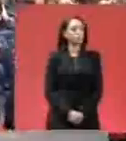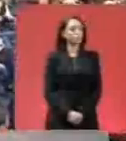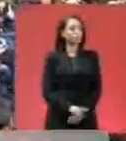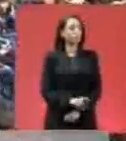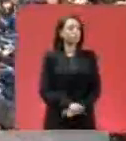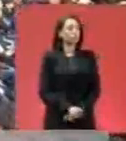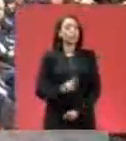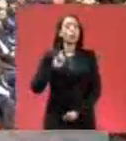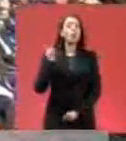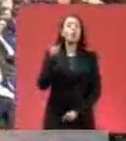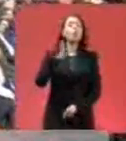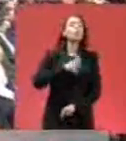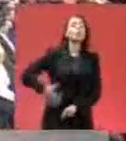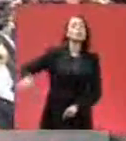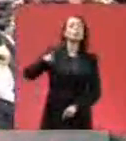Όχι, πολίτες της Πάτρας,